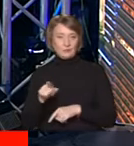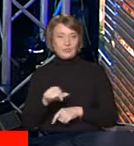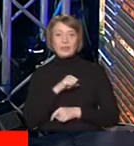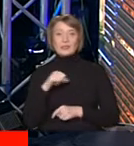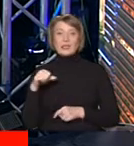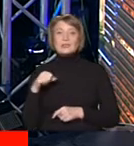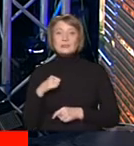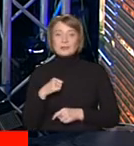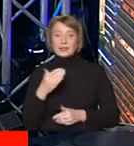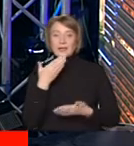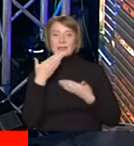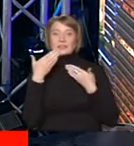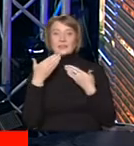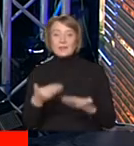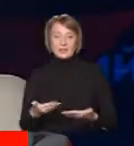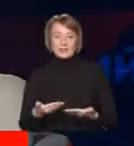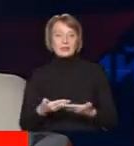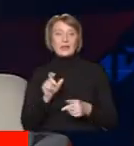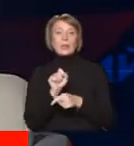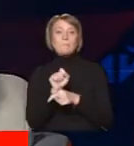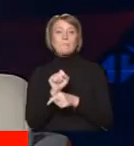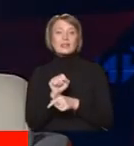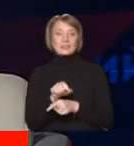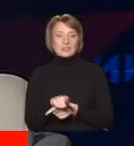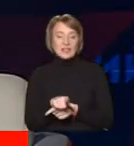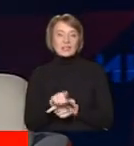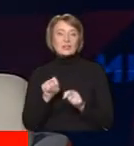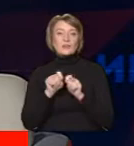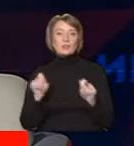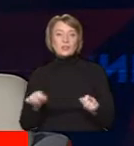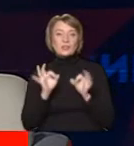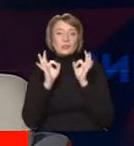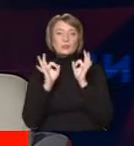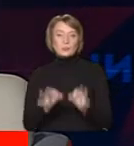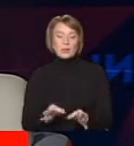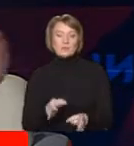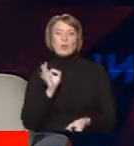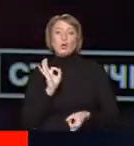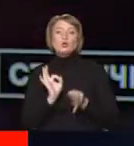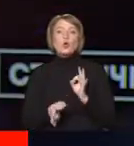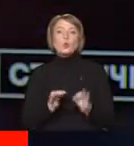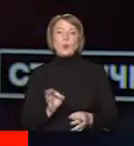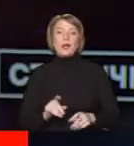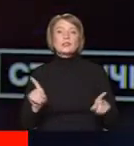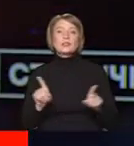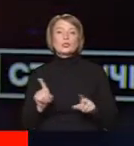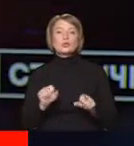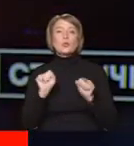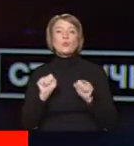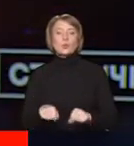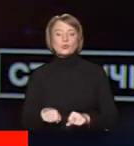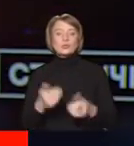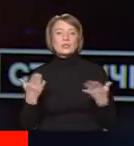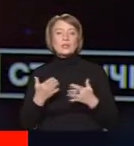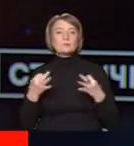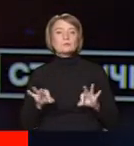на нього звернення в правоохоронні органи і призначив би через відкритий справжній конкурс нормальну людину. Міг би збити однемально. І це тільки кілька